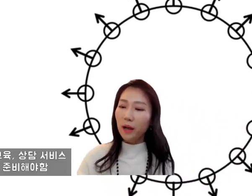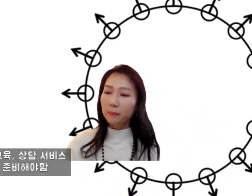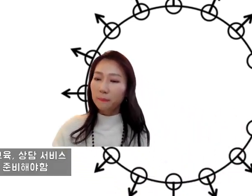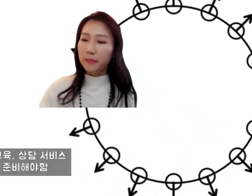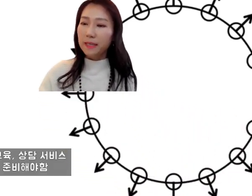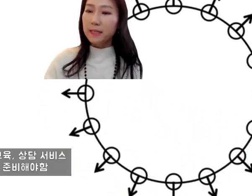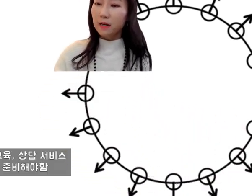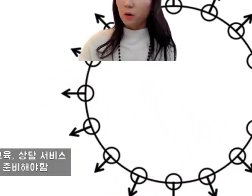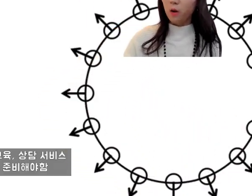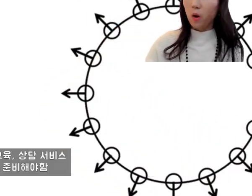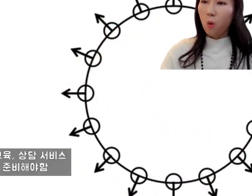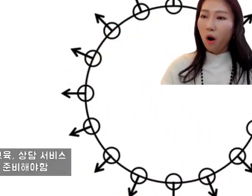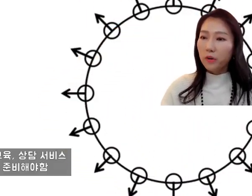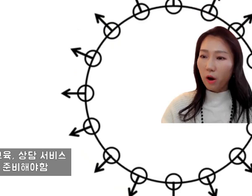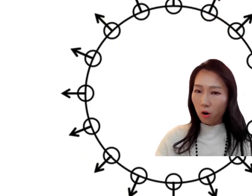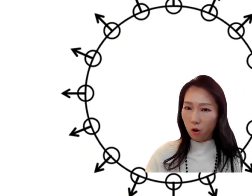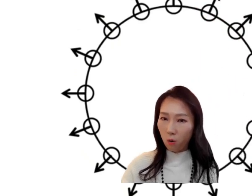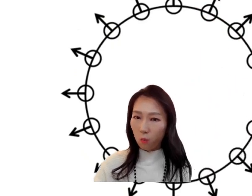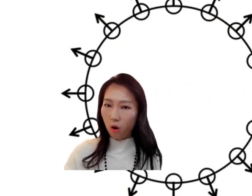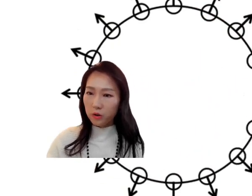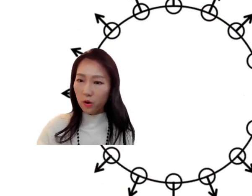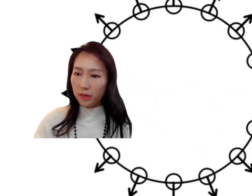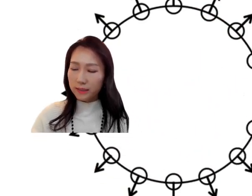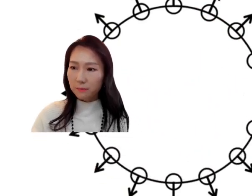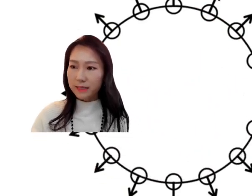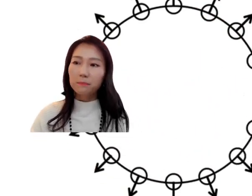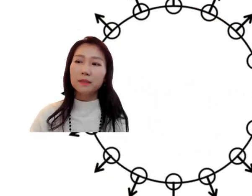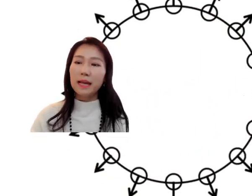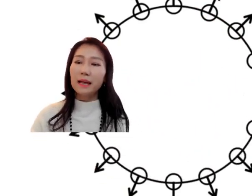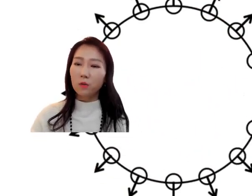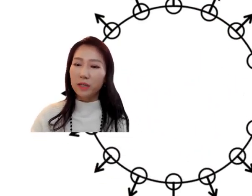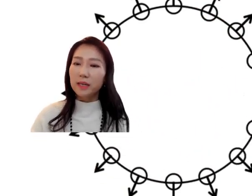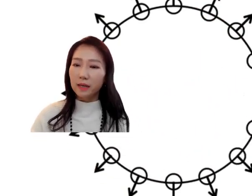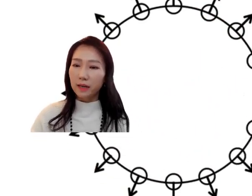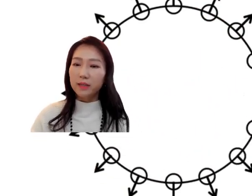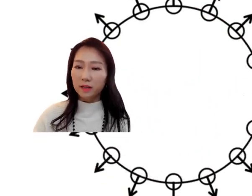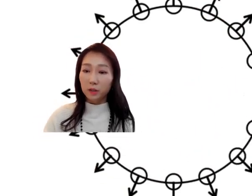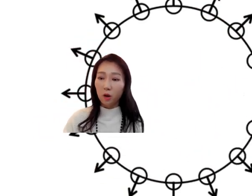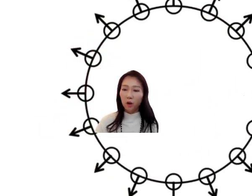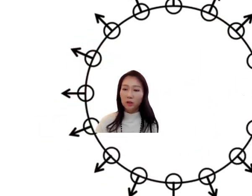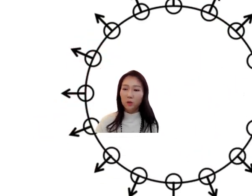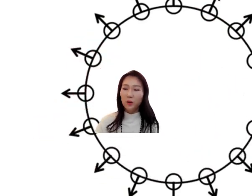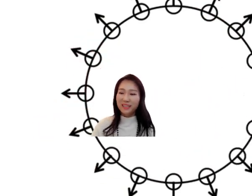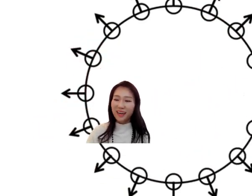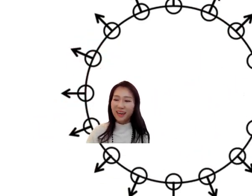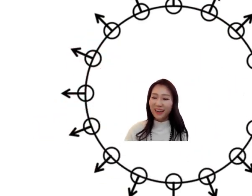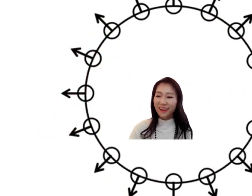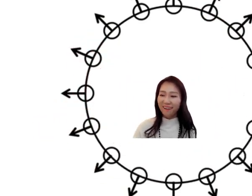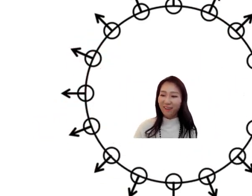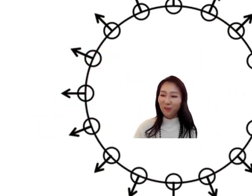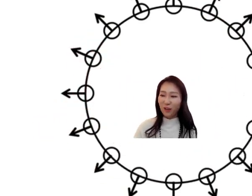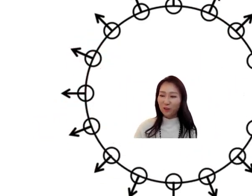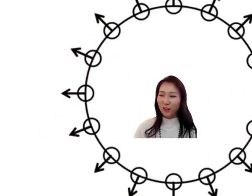시대가 필요한 인재라는 거예요. 원형. 원형의 삶을 사람들은 산다는 거야. 이제는요. 그리고